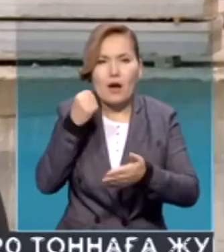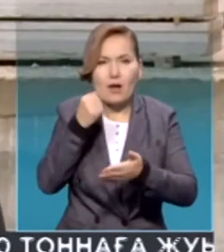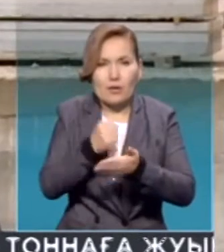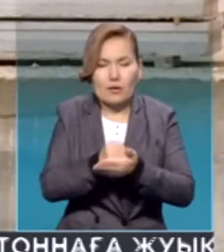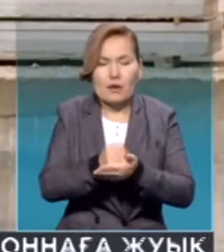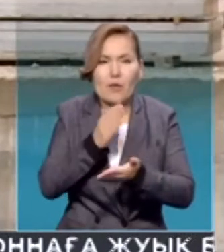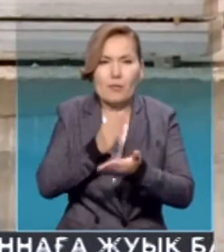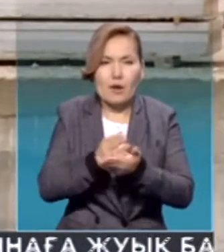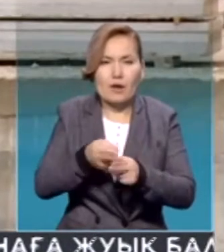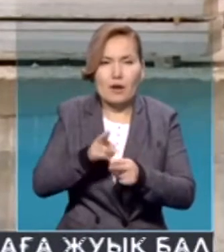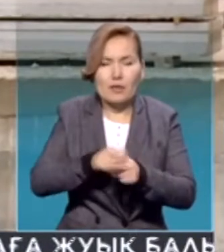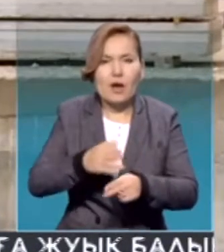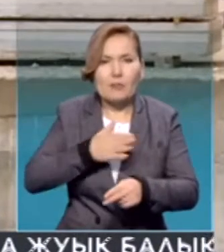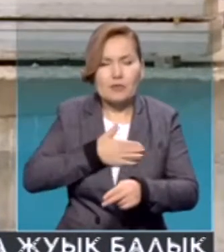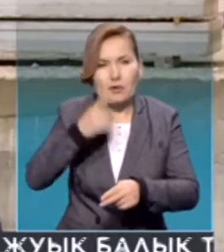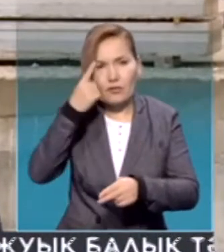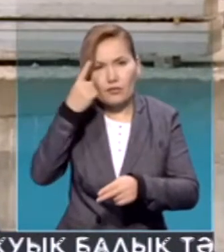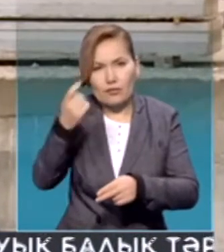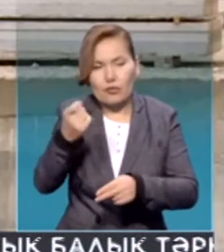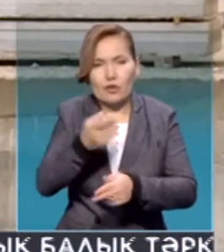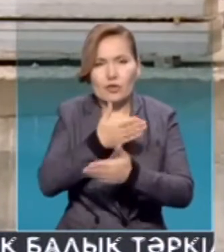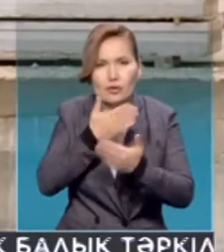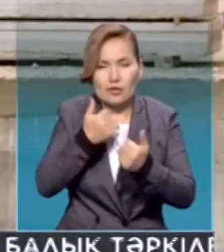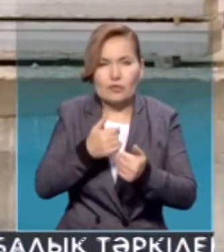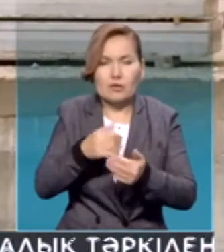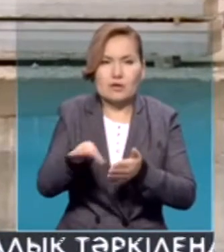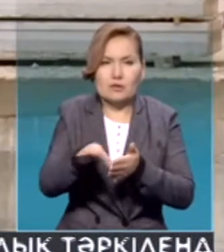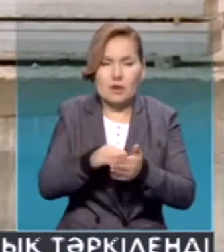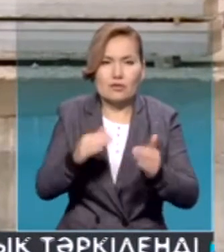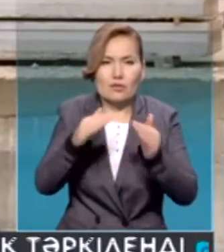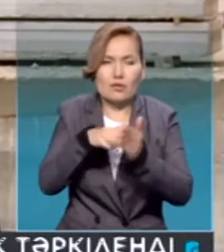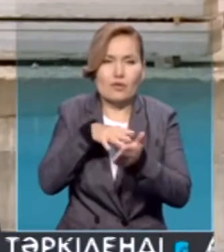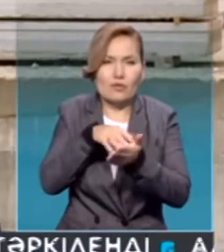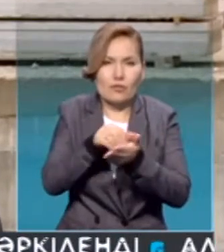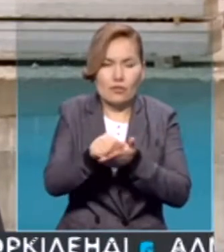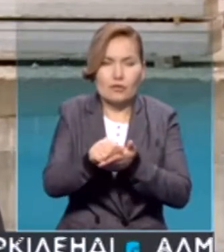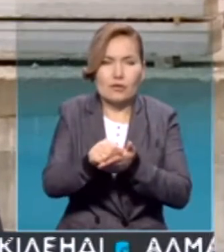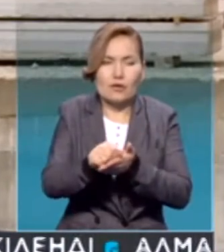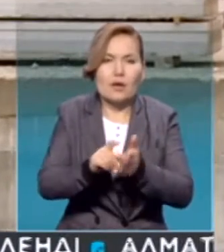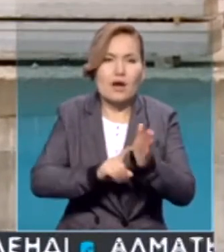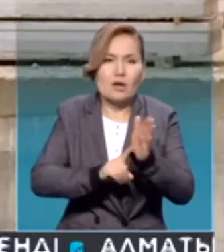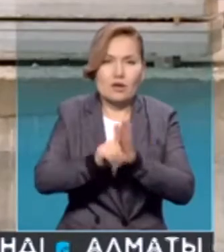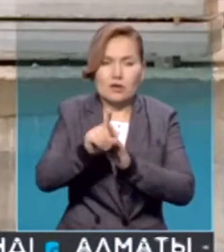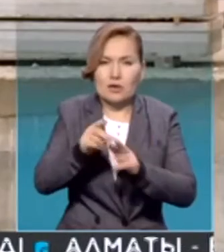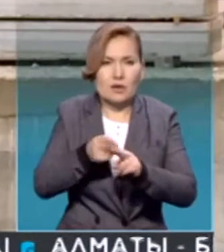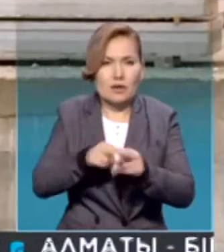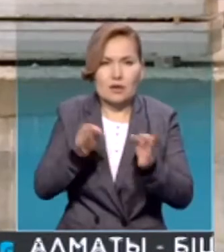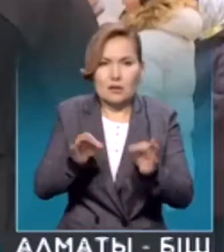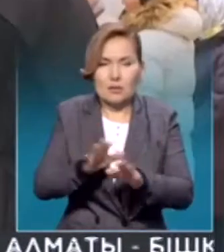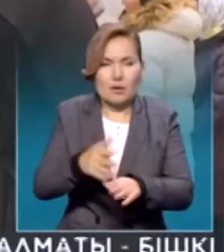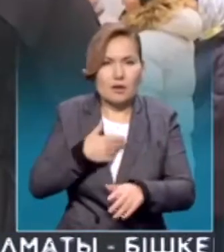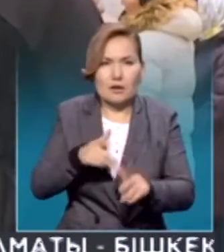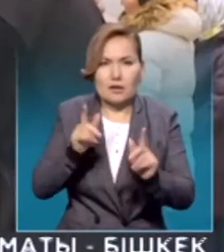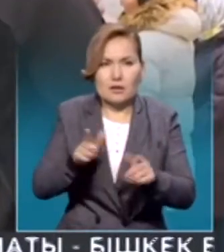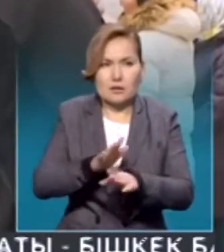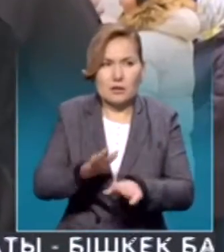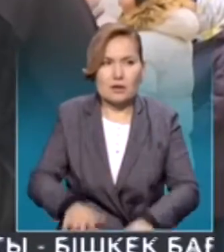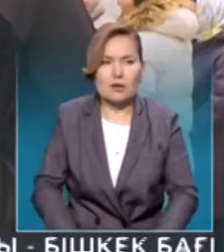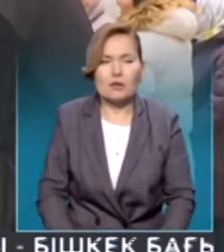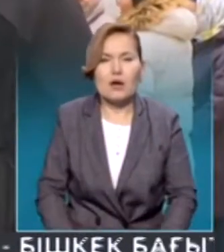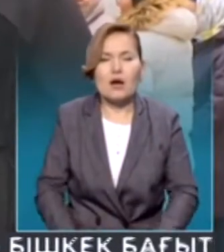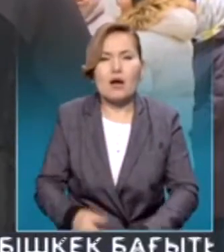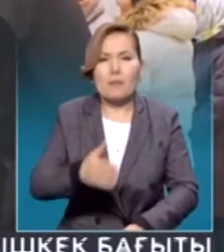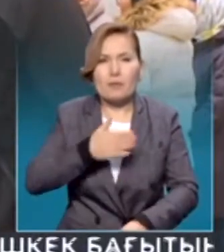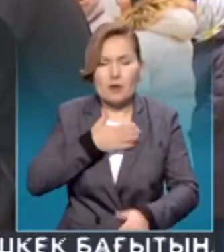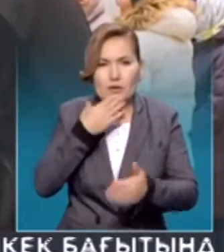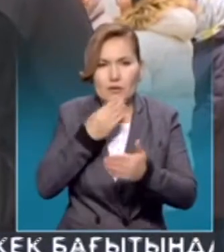айтпай, бизге уведомление жибермей, ничего алат да, биздин эскизный проект менен АПЗ-ны отозвать этипсейт. Сол үйдү сатып, осуган